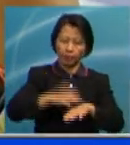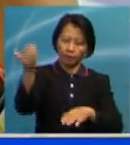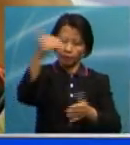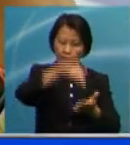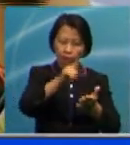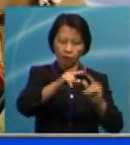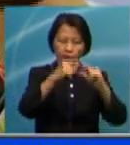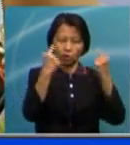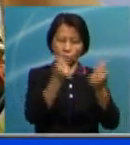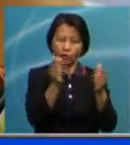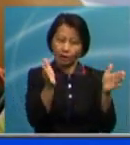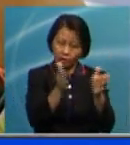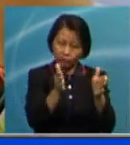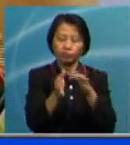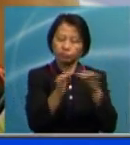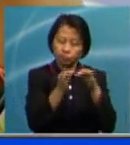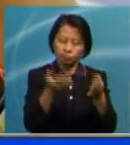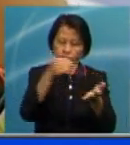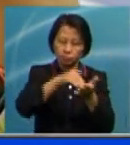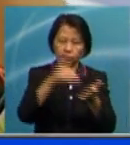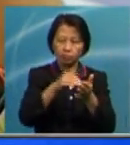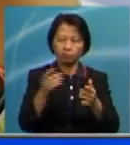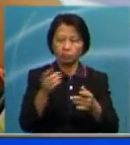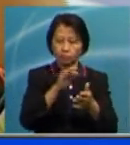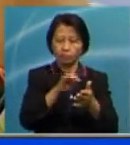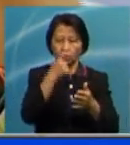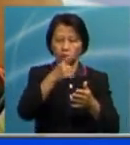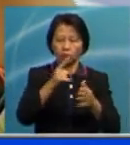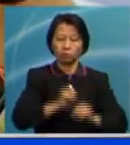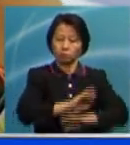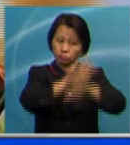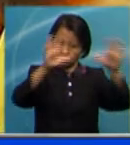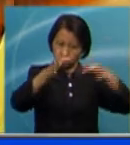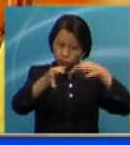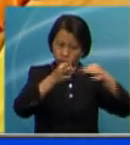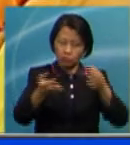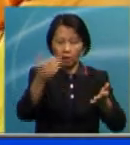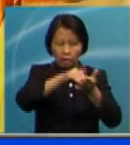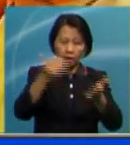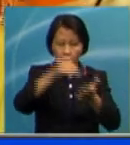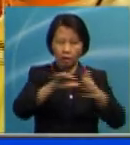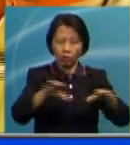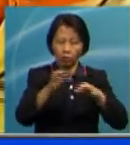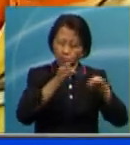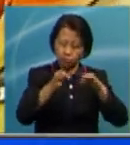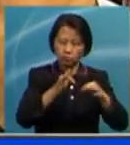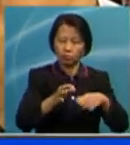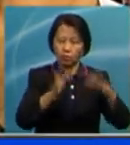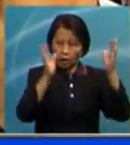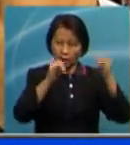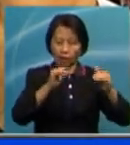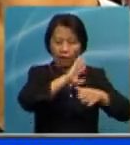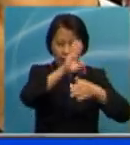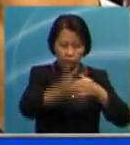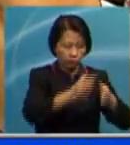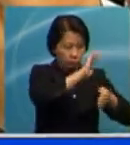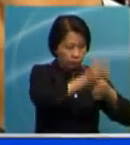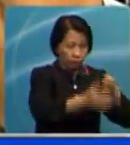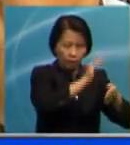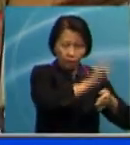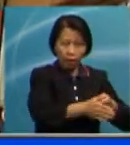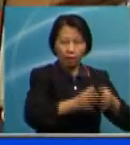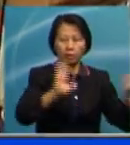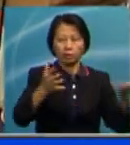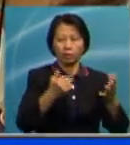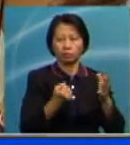kumpulan kecil untuk menilai balik dah di pencerahan tu tak berapa kali dibuat Saya harap selepas selesai bila saya